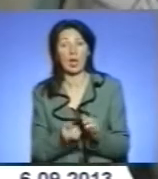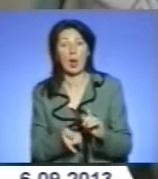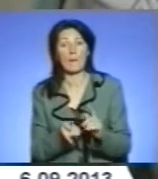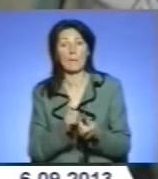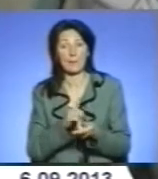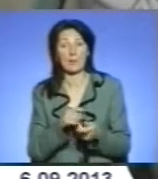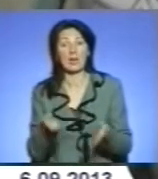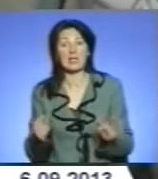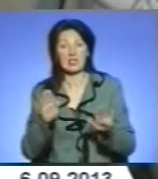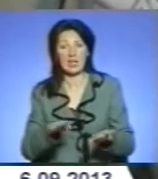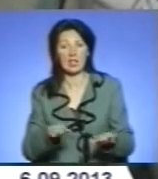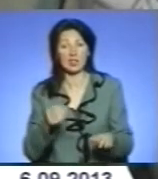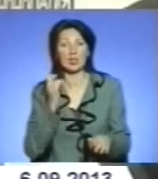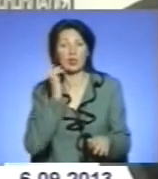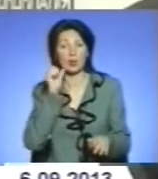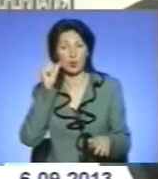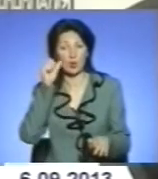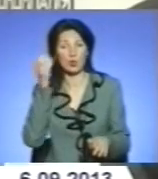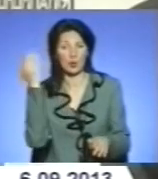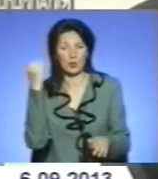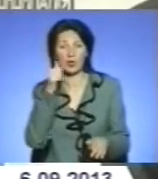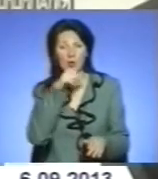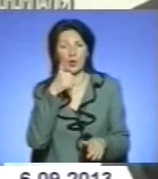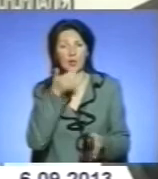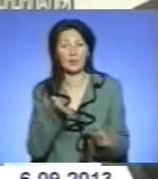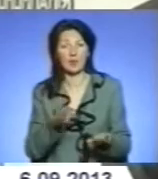цього продукту з минулих років. Якщо брати